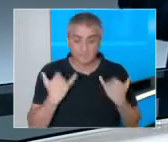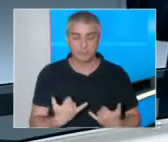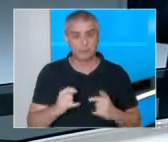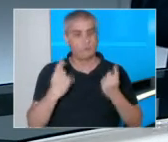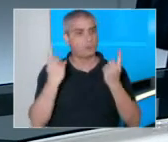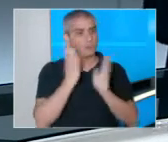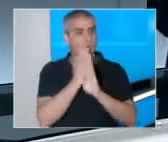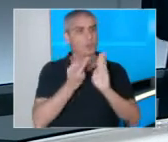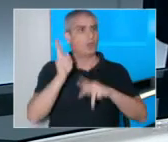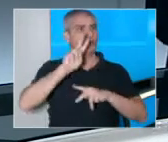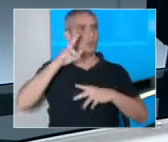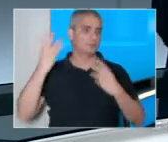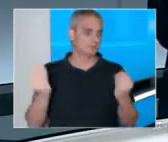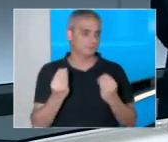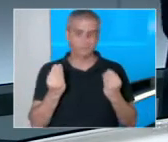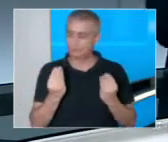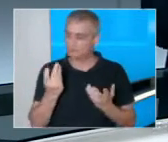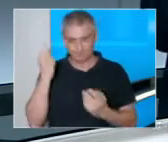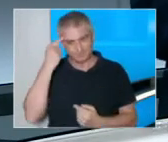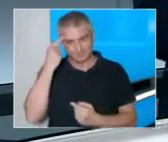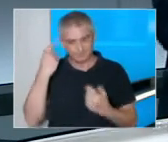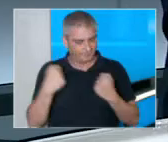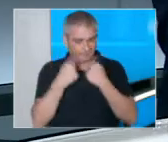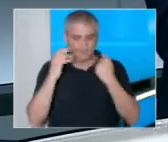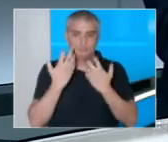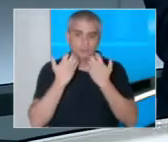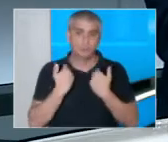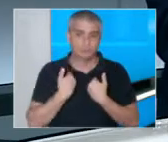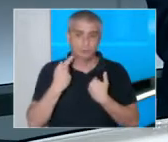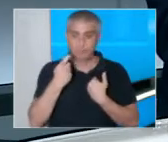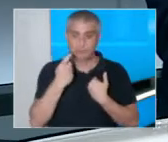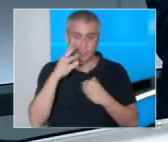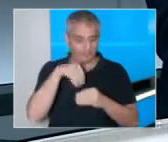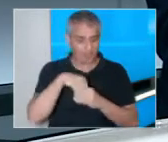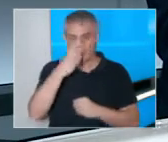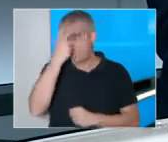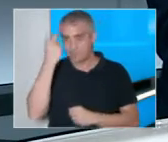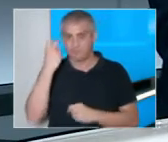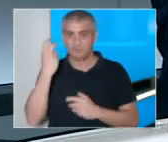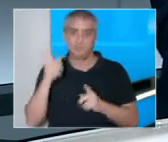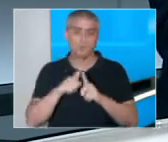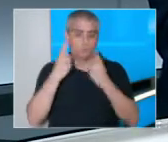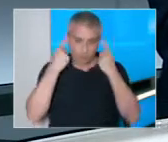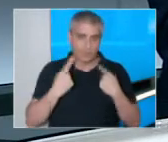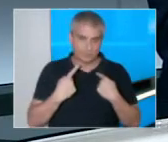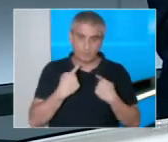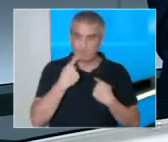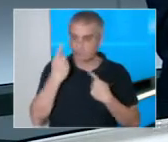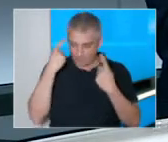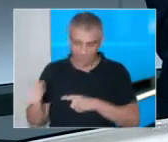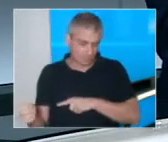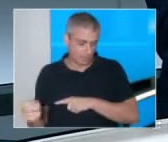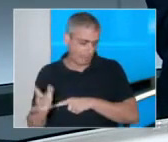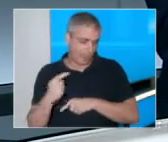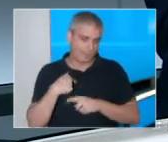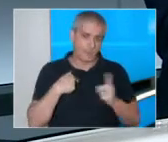פתאום הטרור גואה, משהו פה בלוגיקה סותר כל מה שהסבירו לנו. כשאתה מכליל ערבים, זה כמו שיחלילו לך חרדים, יגידו לך נותנים לחרדים, אז